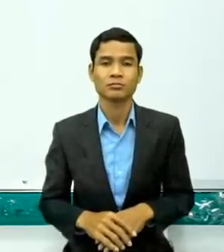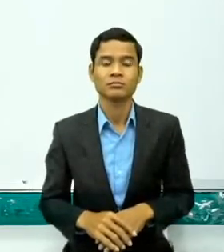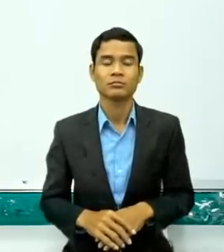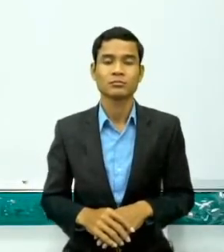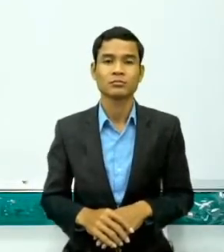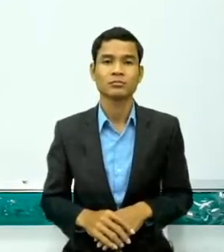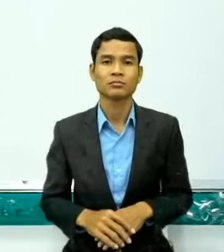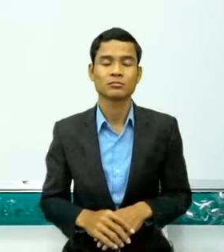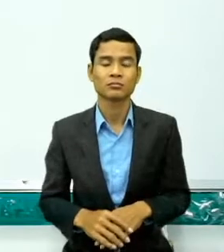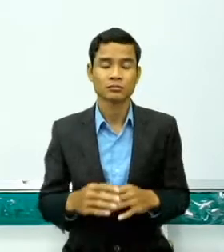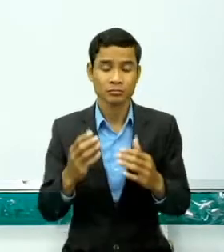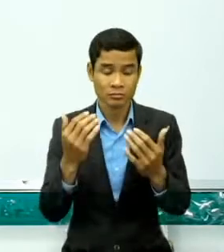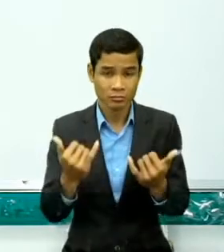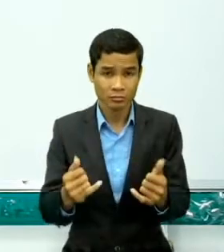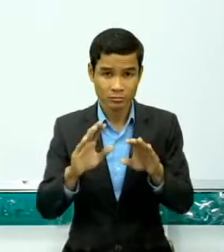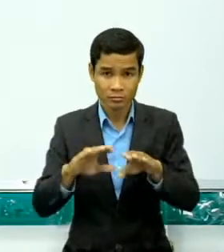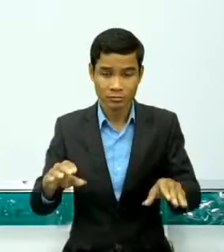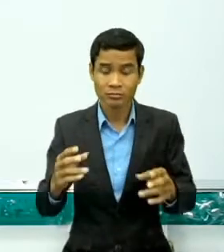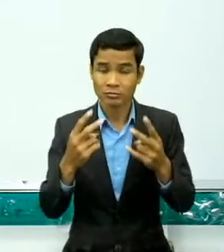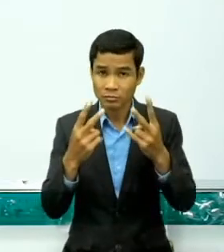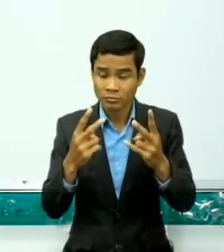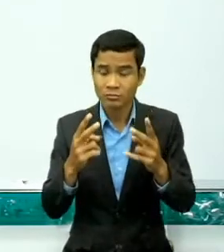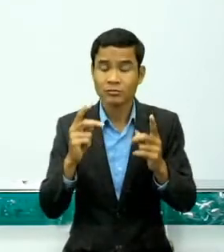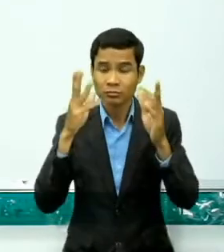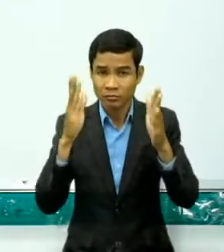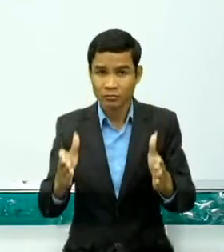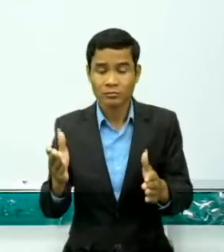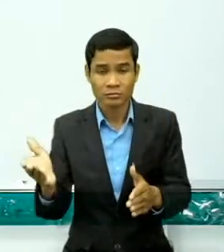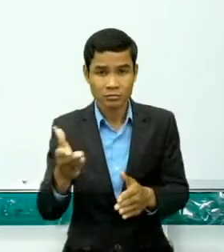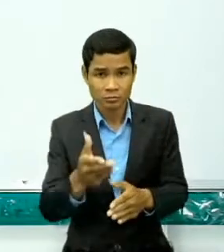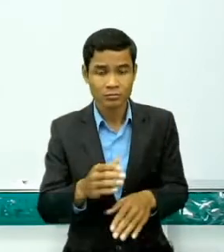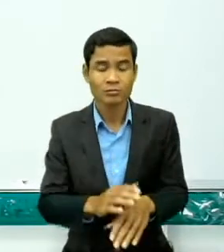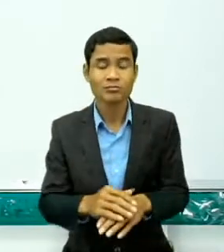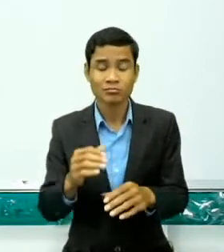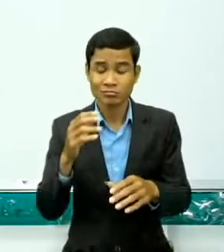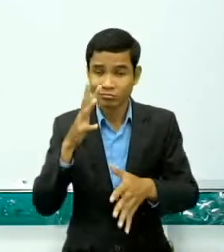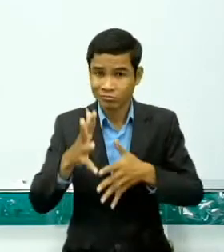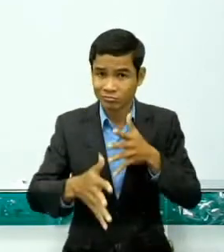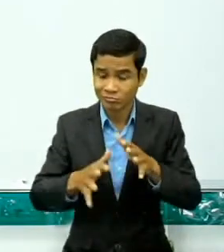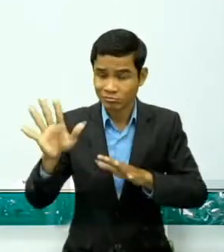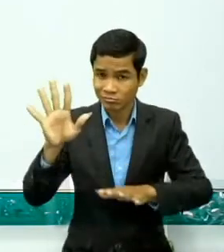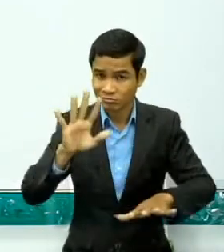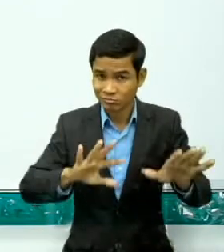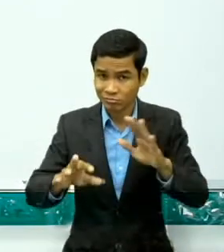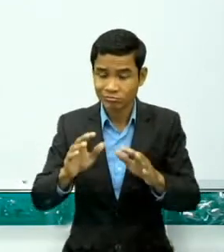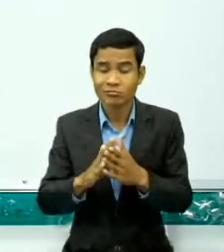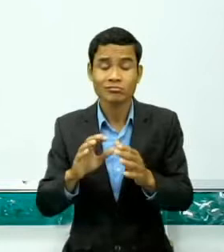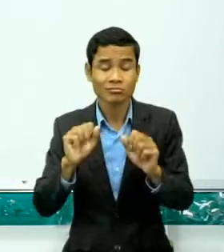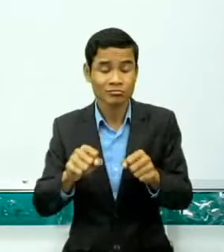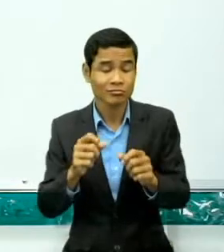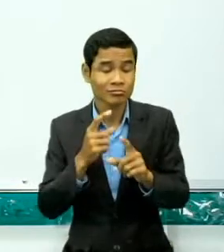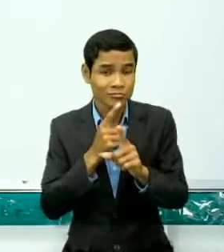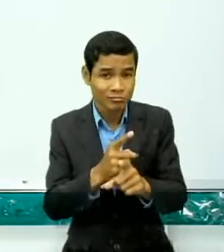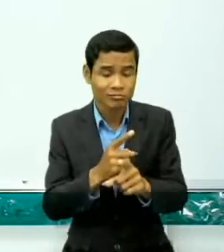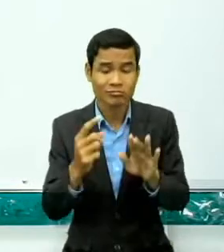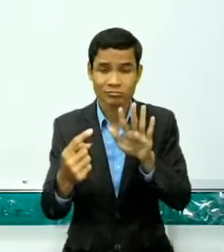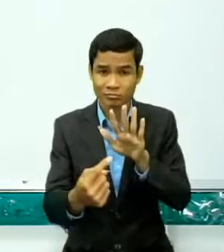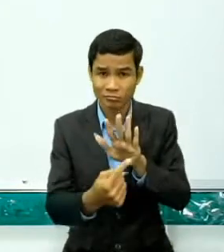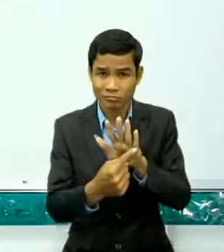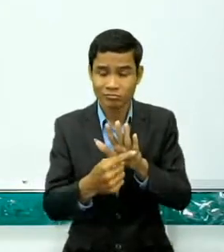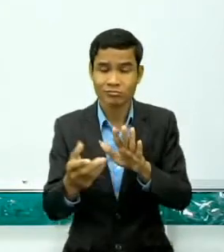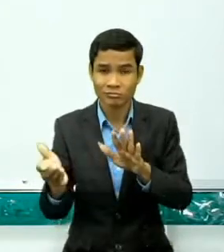ចាឥឡូវកូនកូនមើលមកអ្នកគ្រូនឹងធ្វើចាធ្វើសញ្ញាចលនាតាមស្រាក់អឺចា